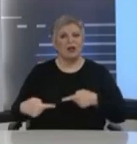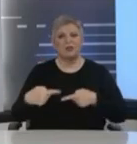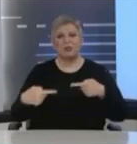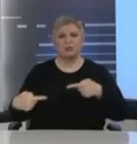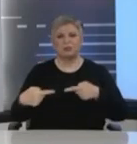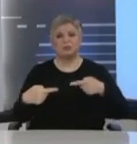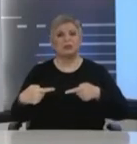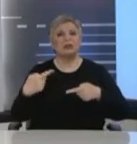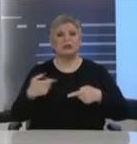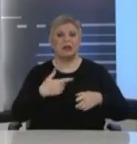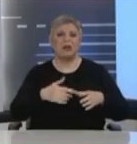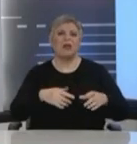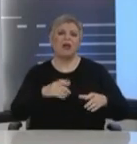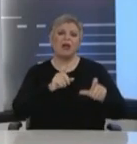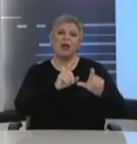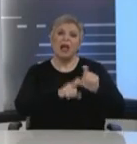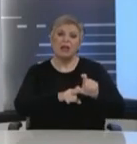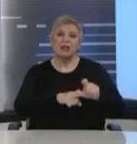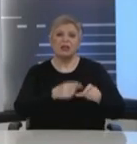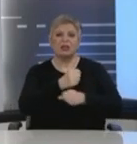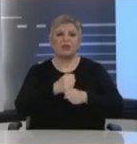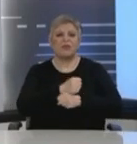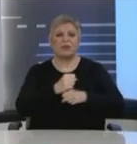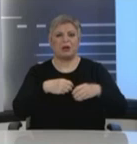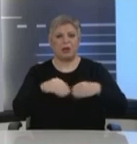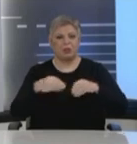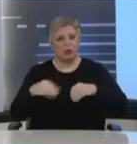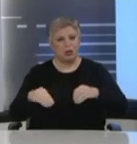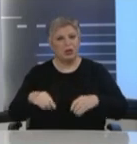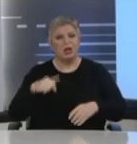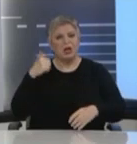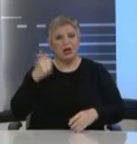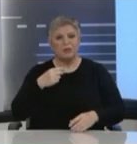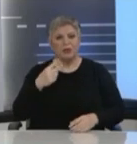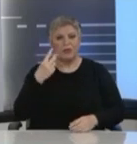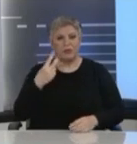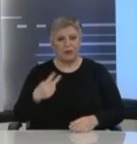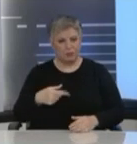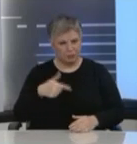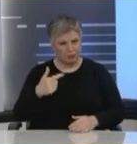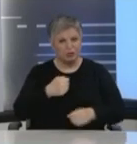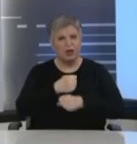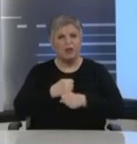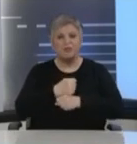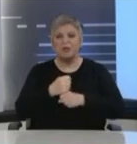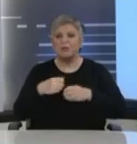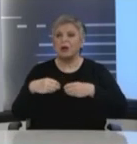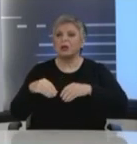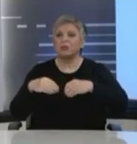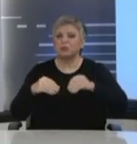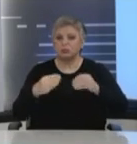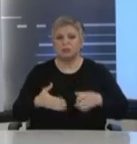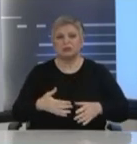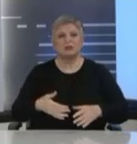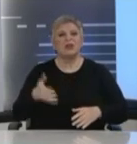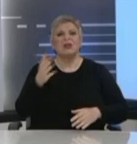φαρμακοβιομηχανιών επεκτείνεται σε κάθε σχετικό πεδίο. προώθηση σκευασμάτων στις αγορές,